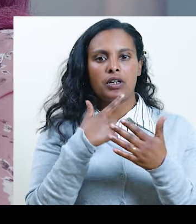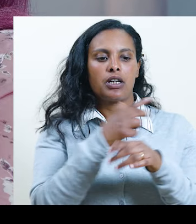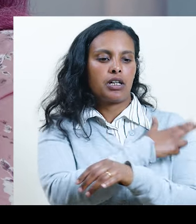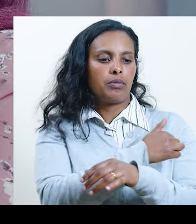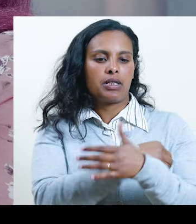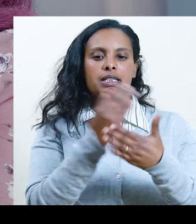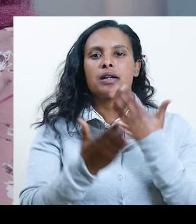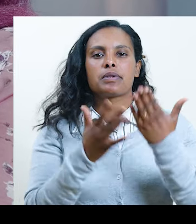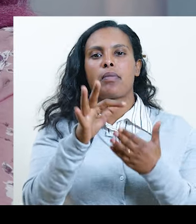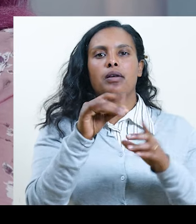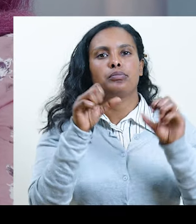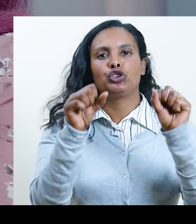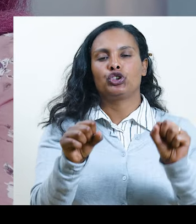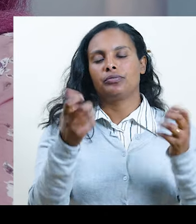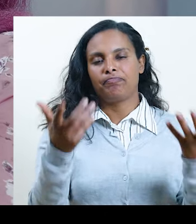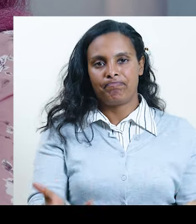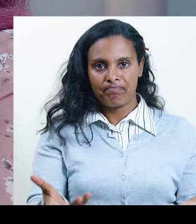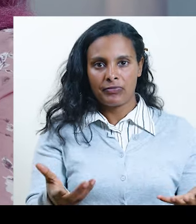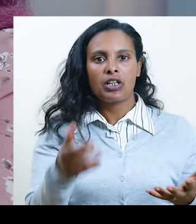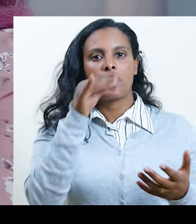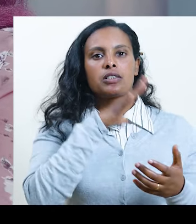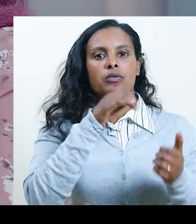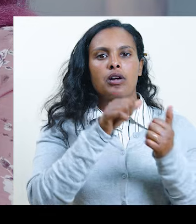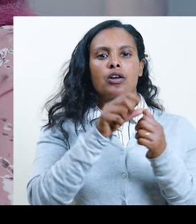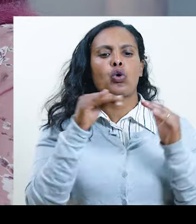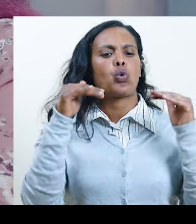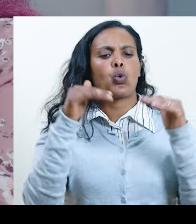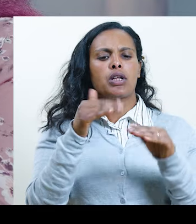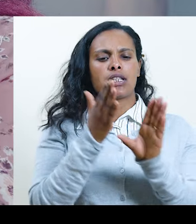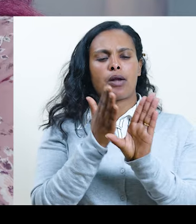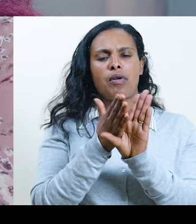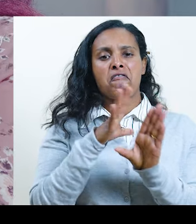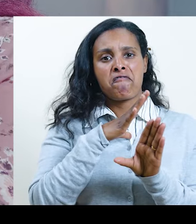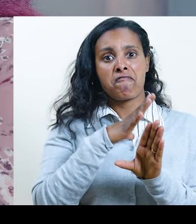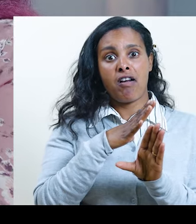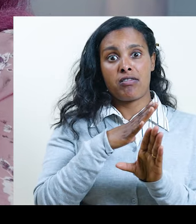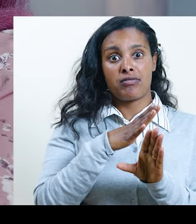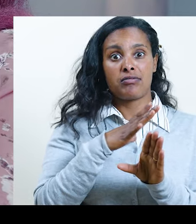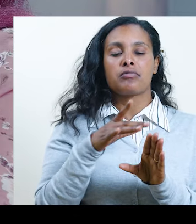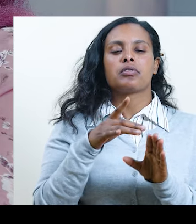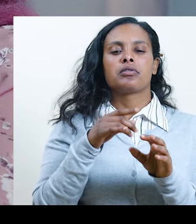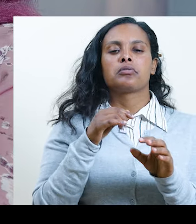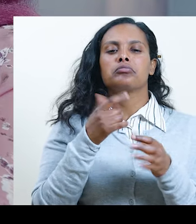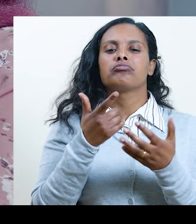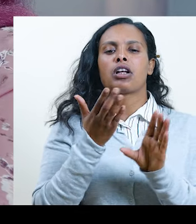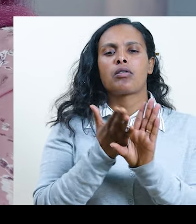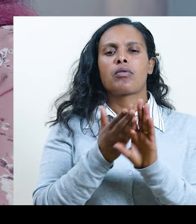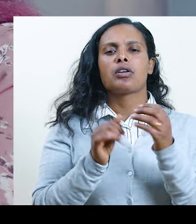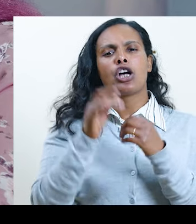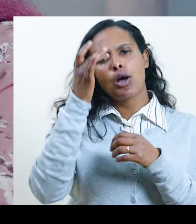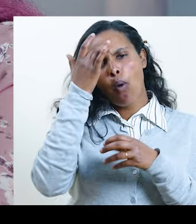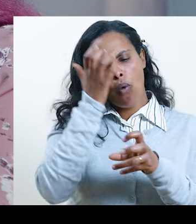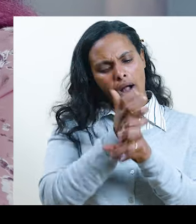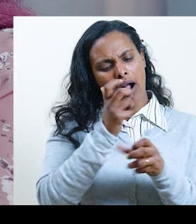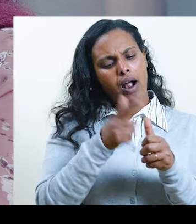ቦታ ስንሄድ ሰርቪስ ማግኘት ብንችል ከሰው ጋር እኩል ስነ ልቦናችን ተጎድቶ እንዴት እንችለዋለን?